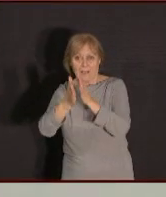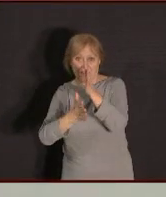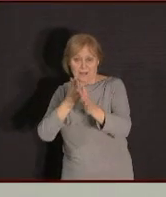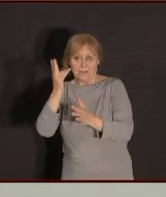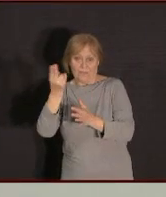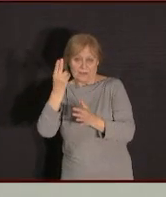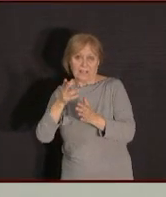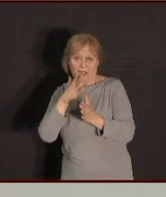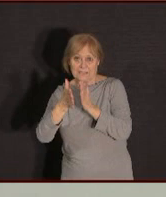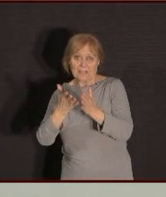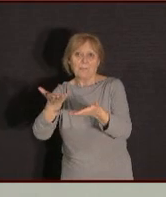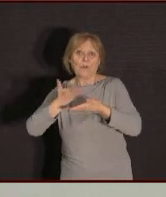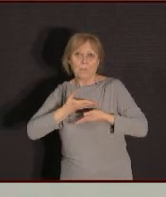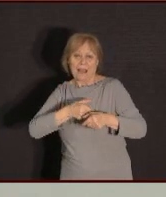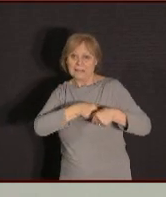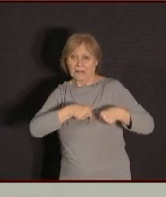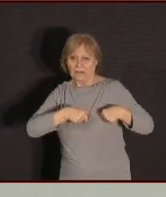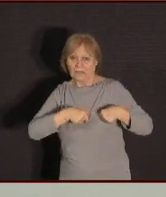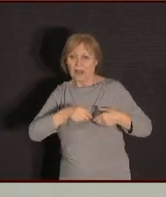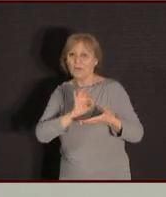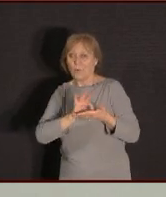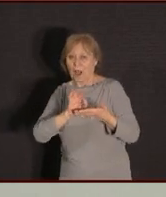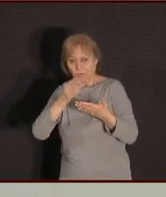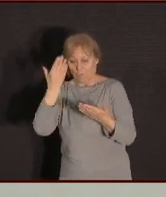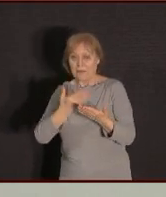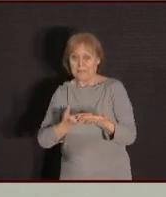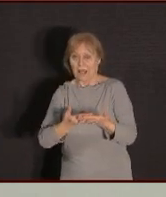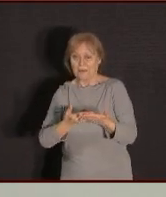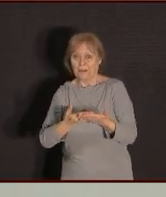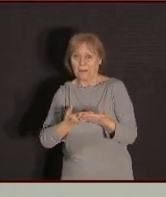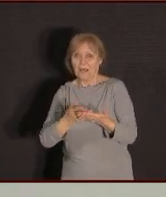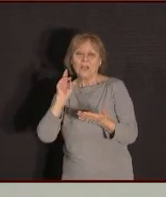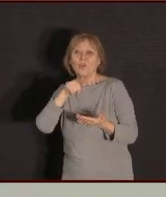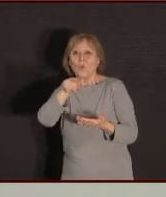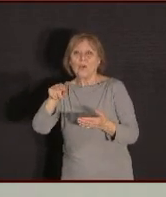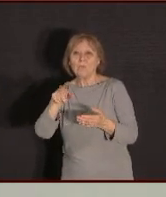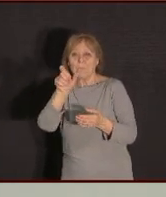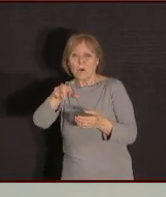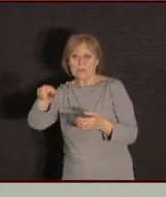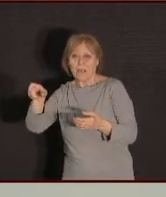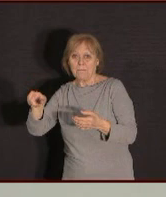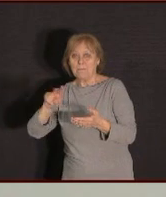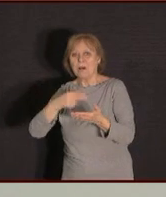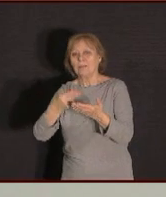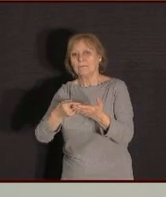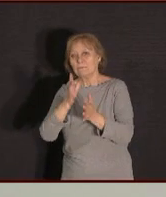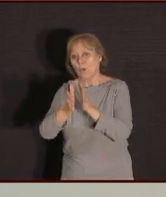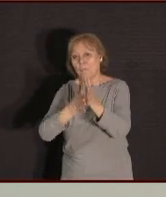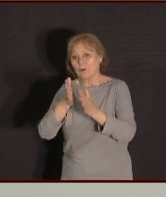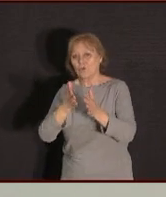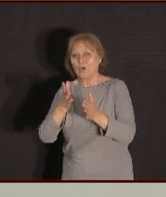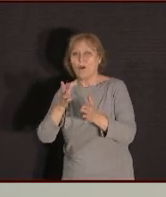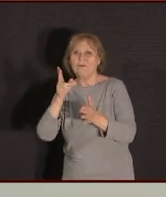jezika, tudi pridobljen certifikat, uradno priznani. In gluhim osebam tolmači potem